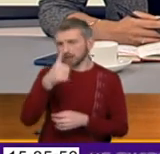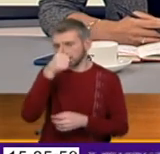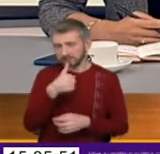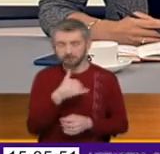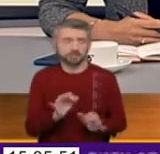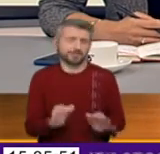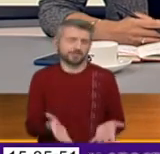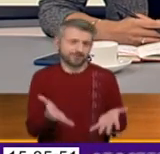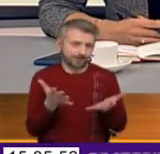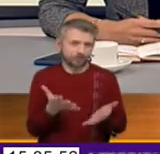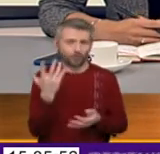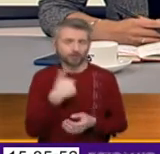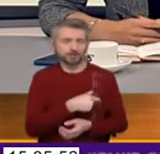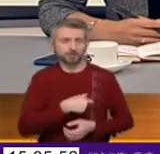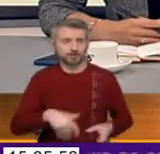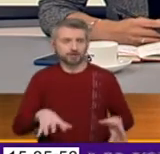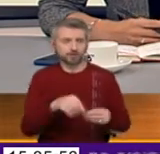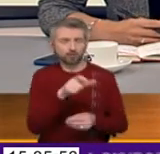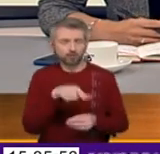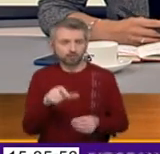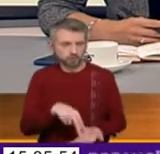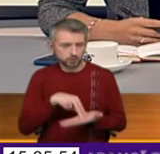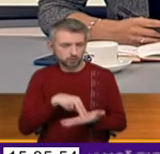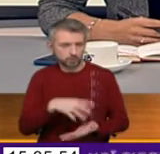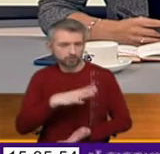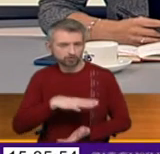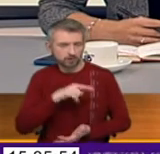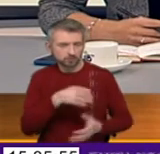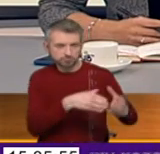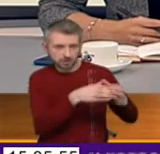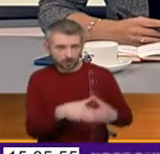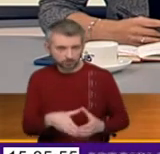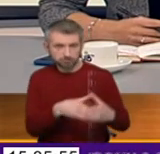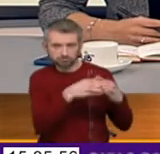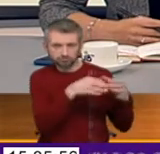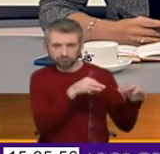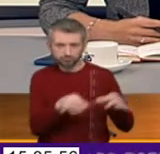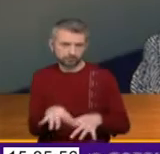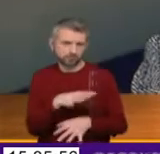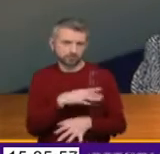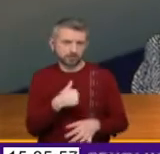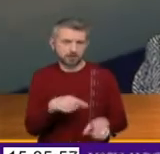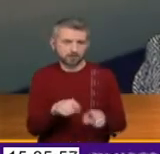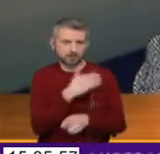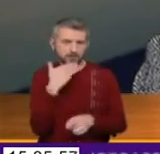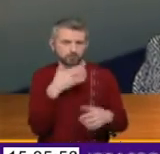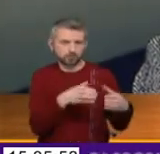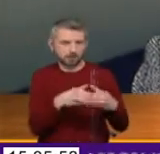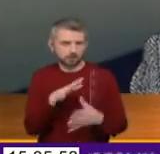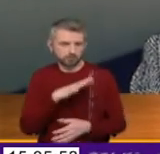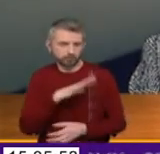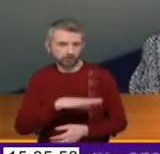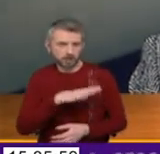Звичайно, звичайно. І коли депутат разом з мешканцями стоїть і чекає на цю бригаду, звичайно, бригада приїжджала. Ну, я так не одну бригаду просто чекала,